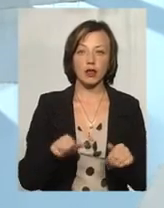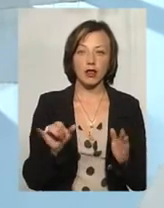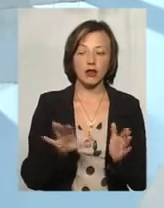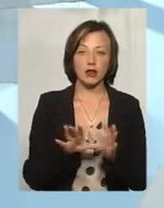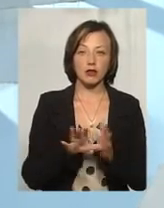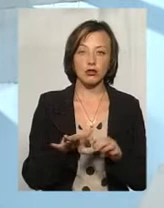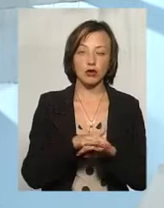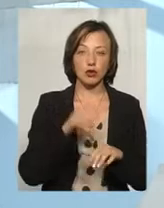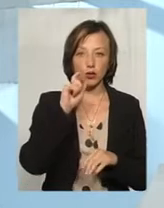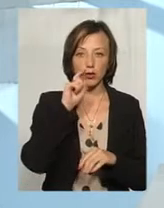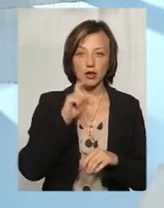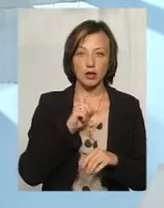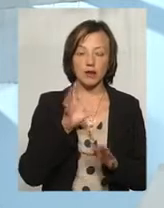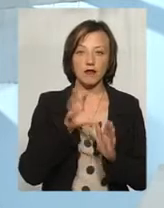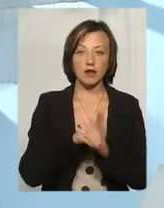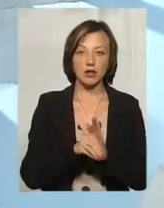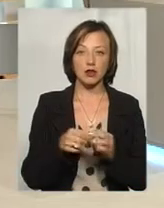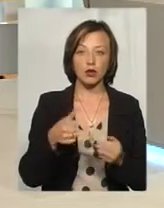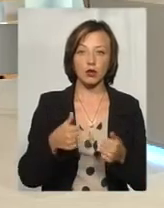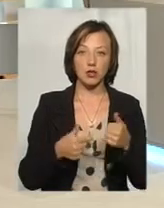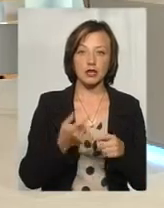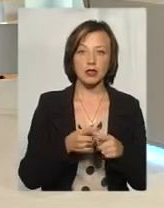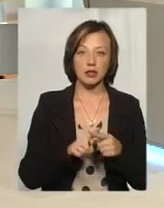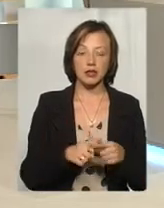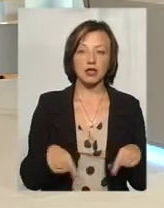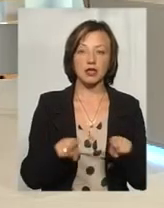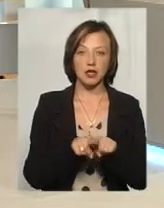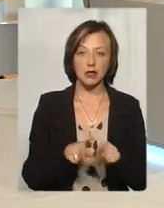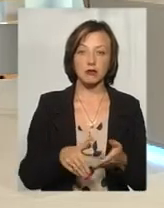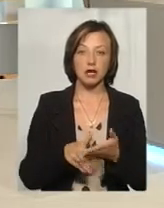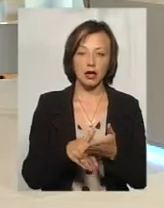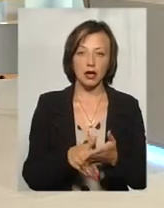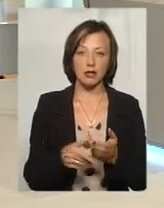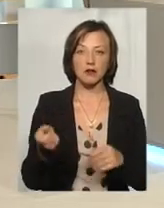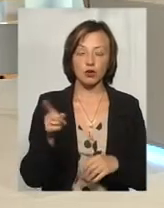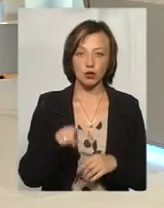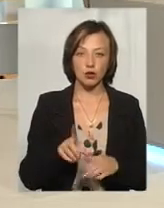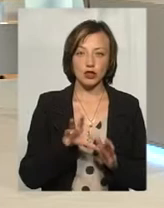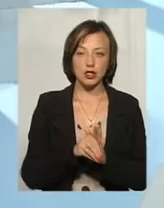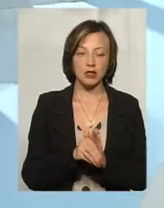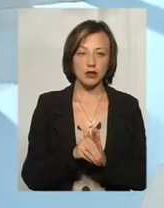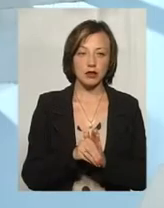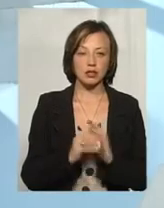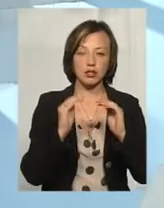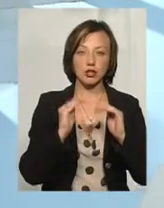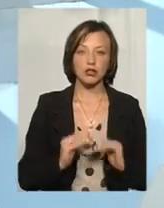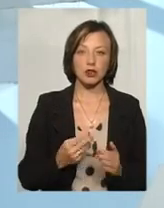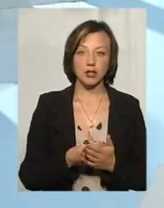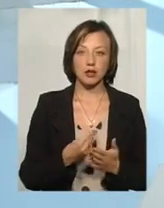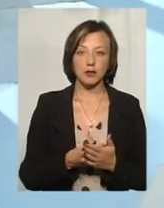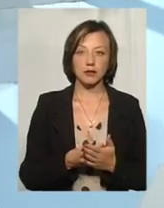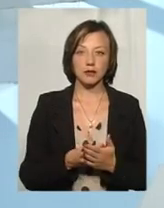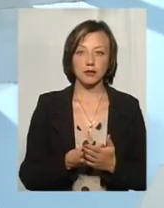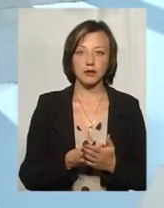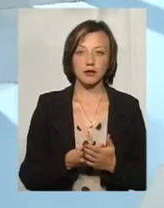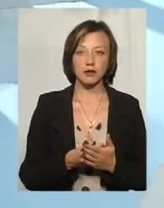енергетичного ринку України, введення конкуренції, це теж буде сприяти, в тому числі, я думаю, зниження тарифу.